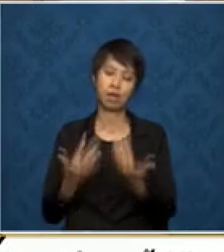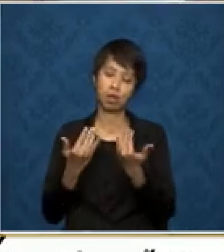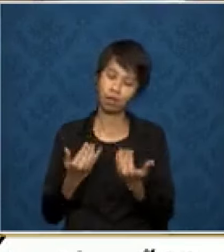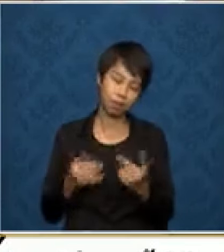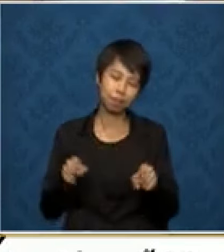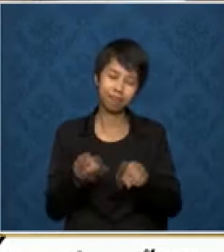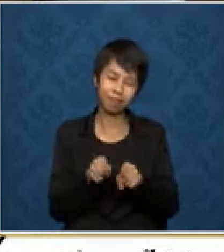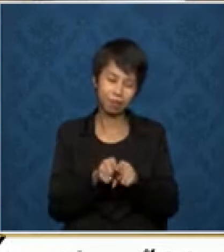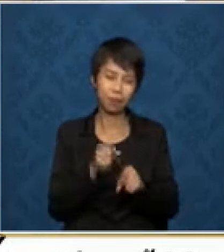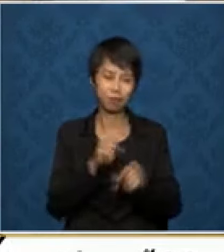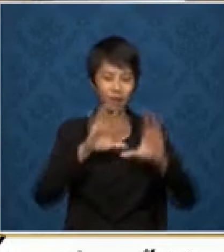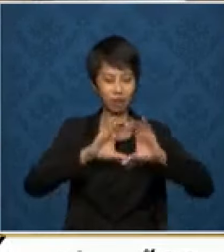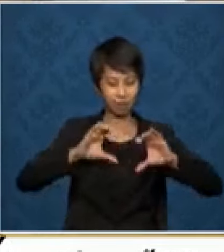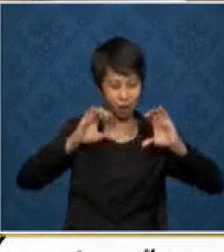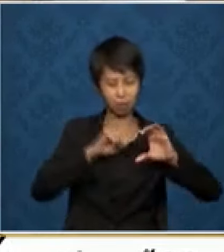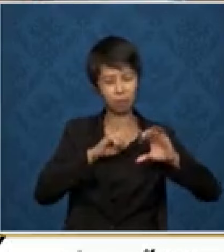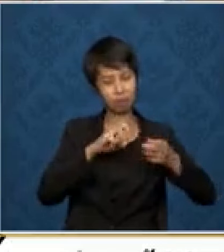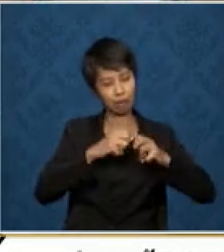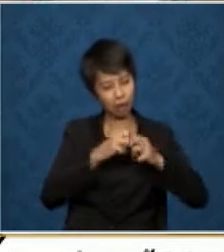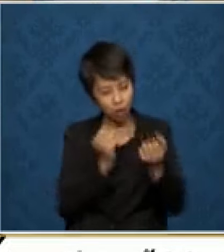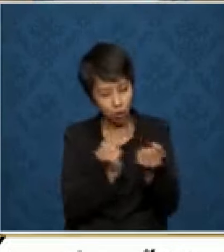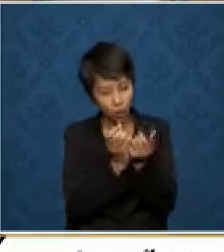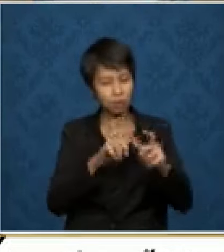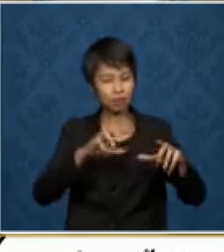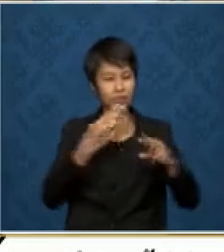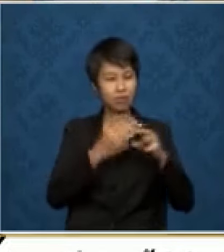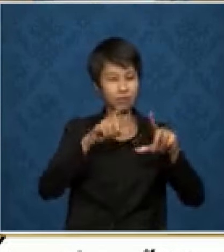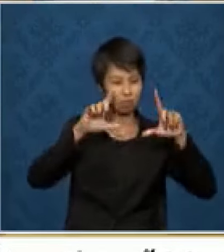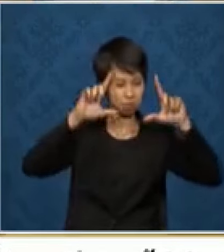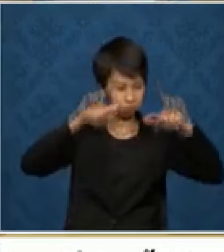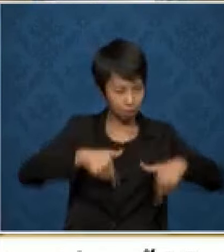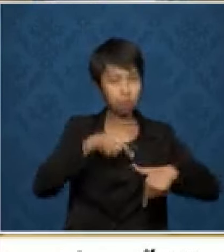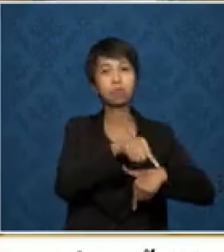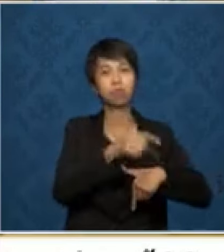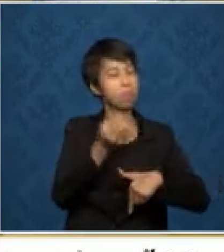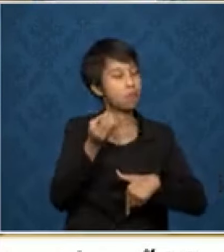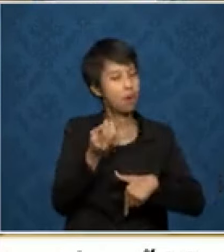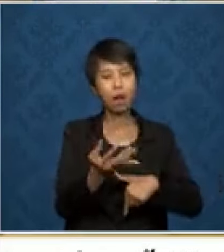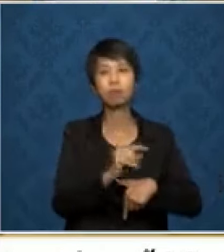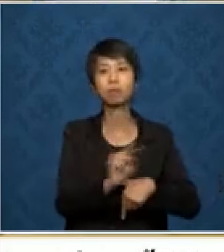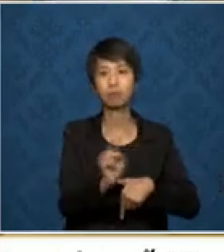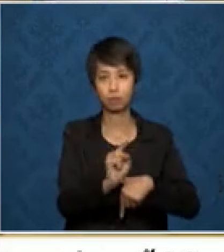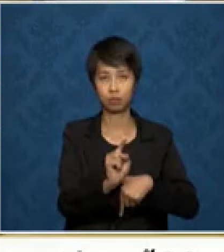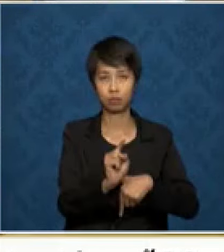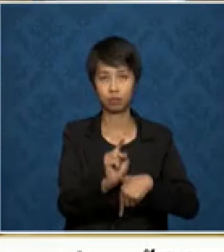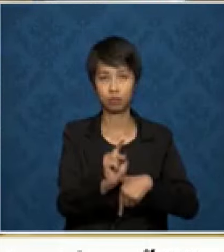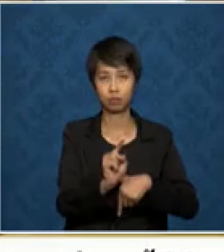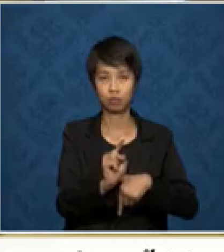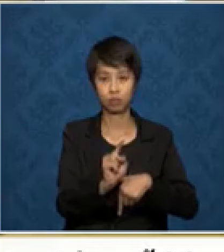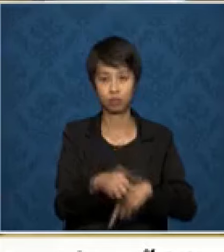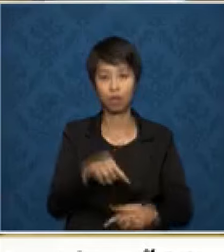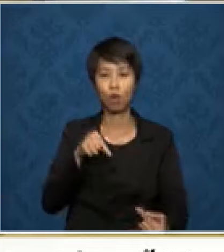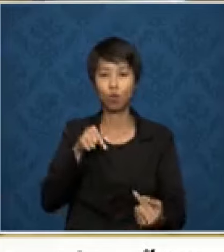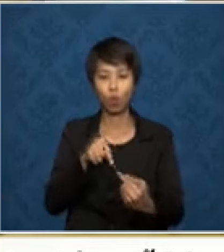รัฐบาลนี้มากที่สุดนั่นคือการสร้างยุติธรรม